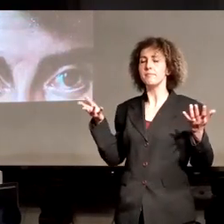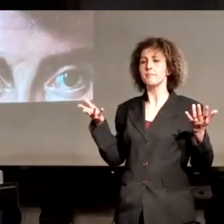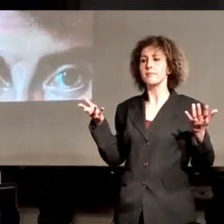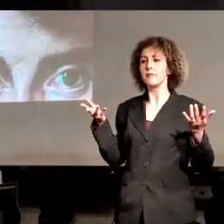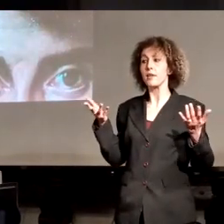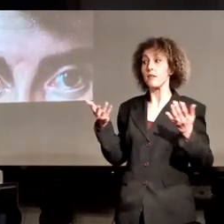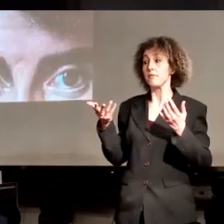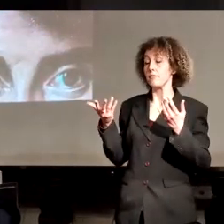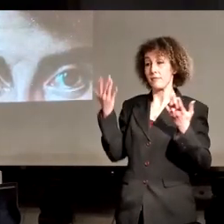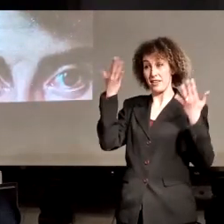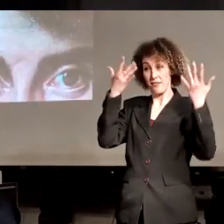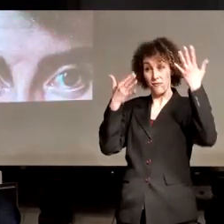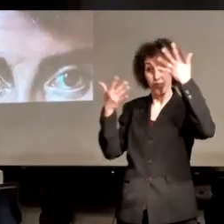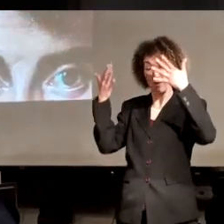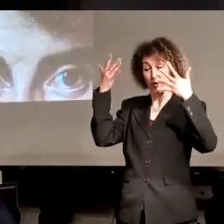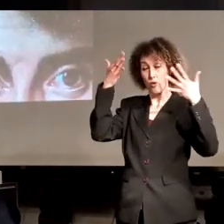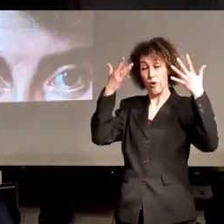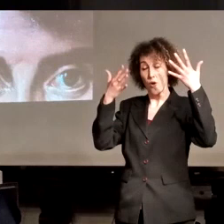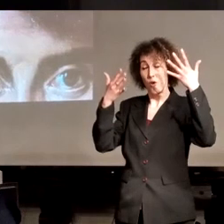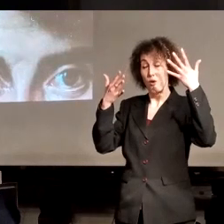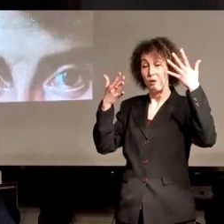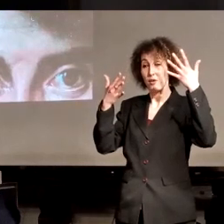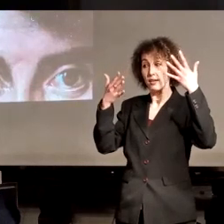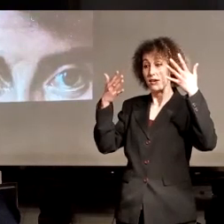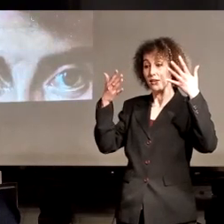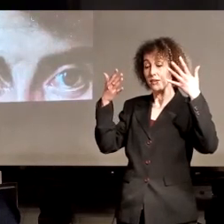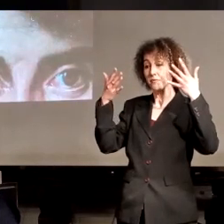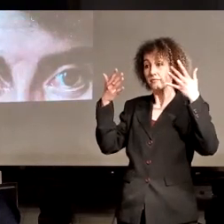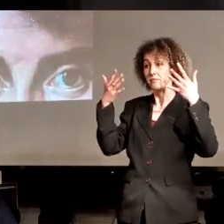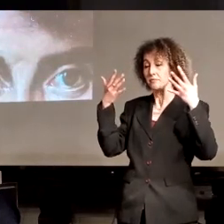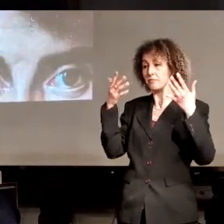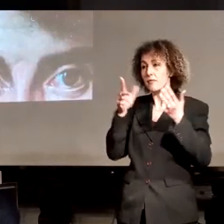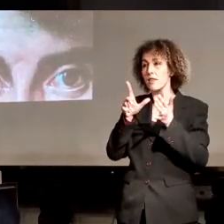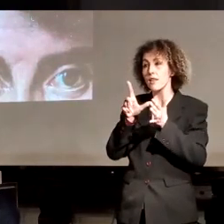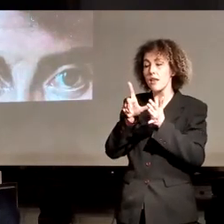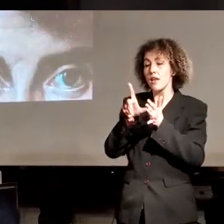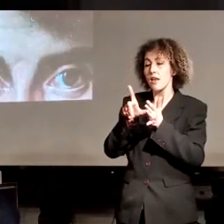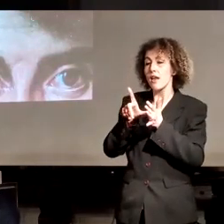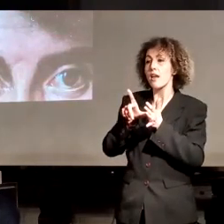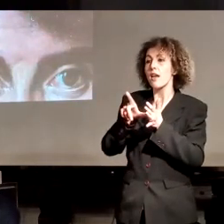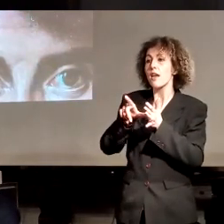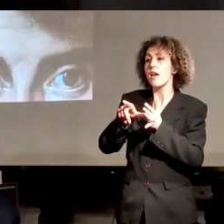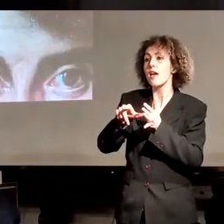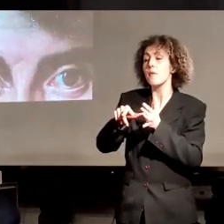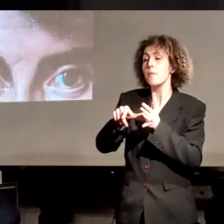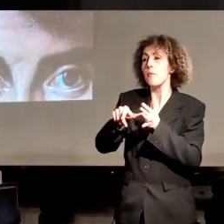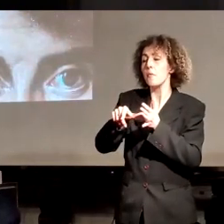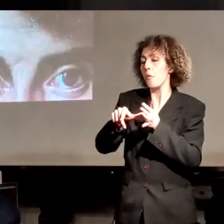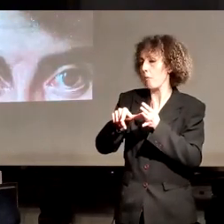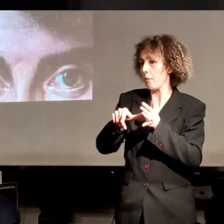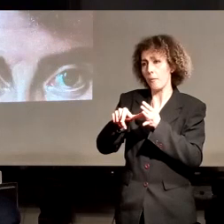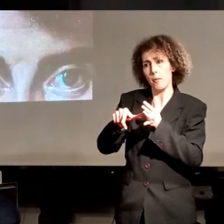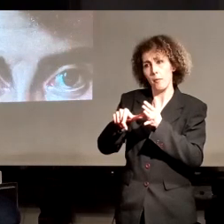per queste riflessioni che hanno occupato qui così tanto spazio mi ci vollero in realtà